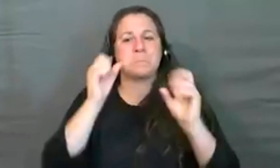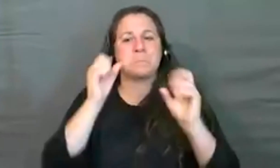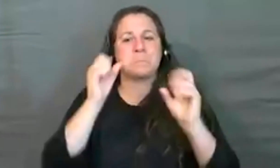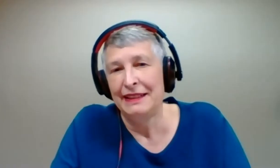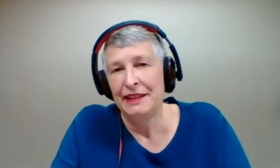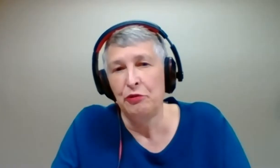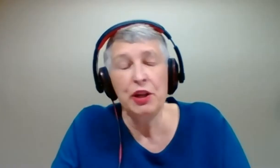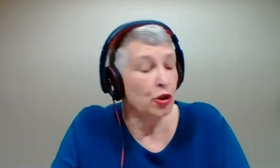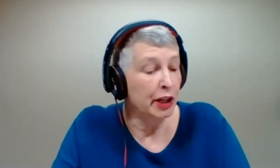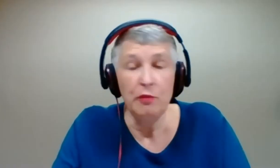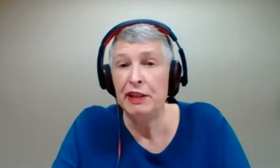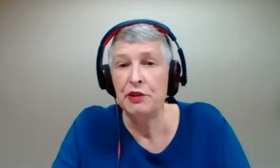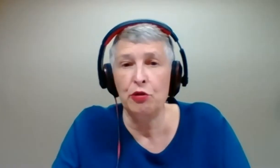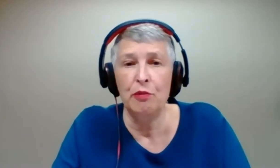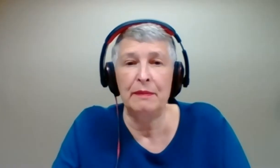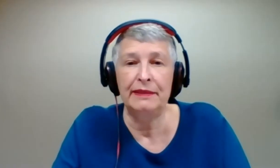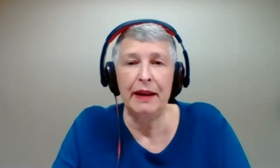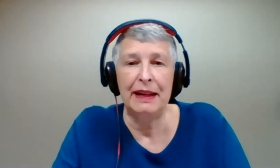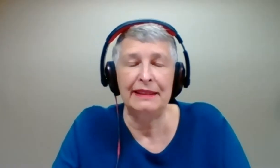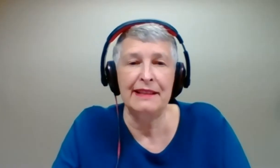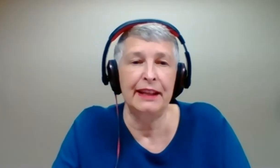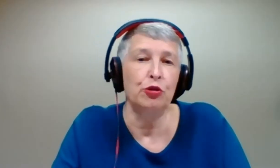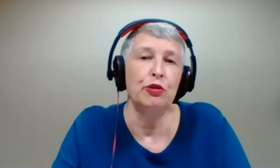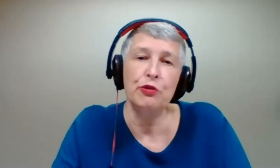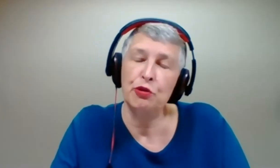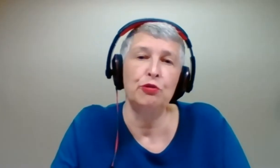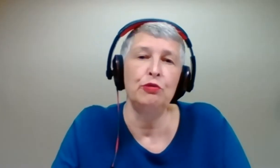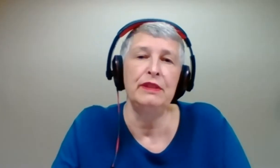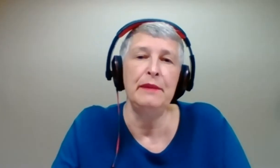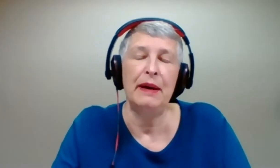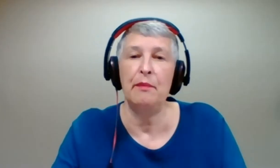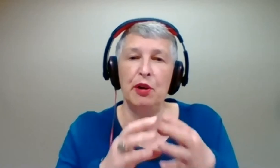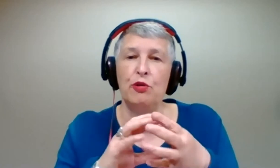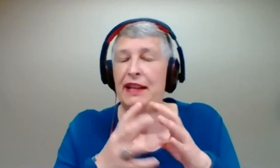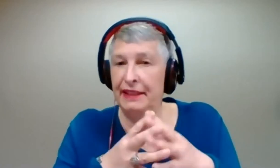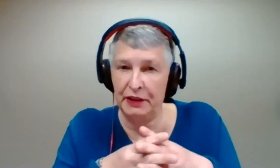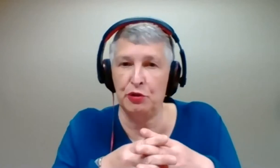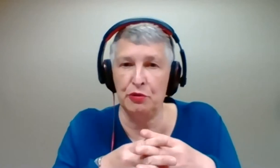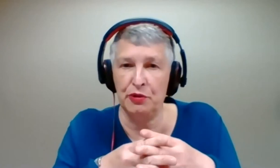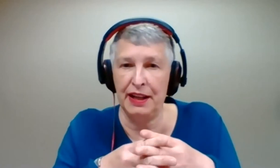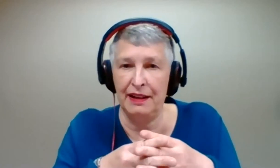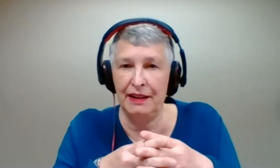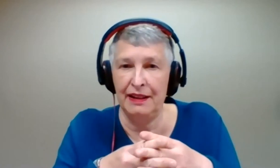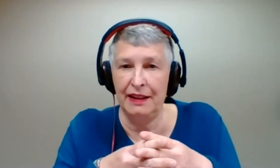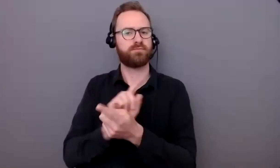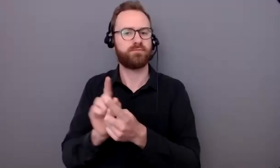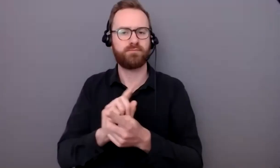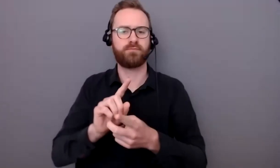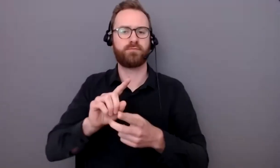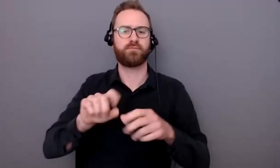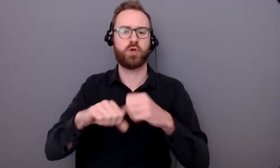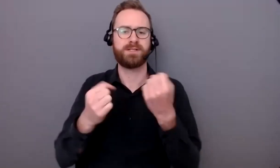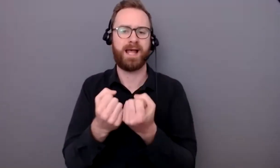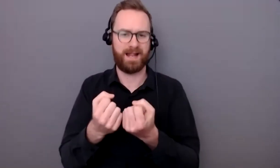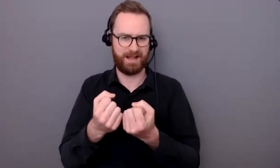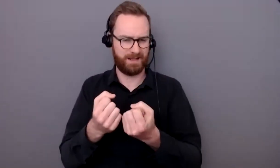beaucoup. Oui, j'aurais comme une question complémentaire. Martin, c'est étonnant ce que tu nous dis par rapport aux interactions sociales. Je